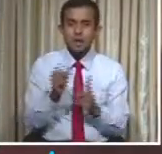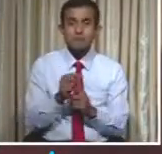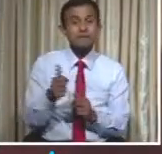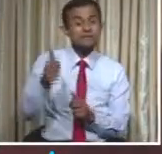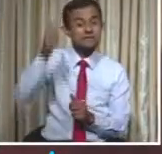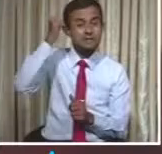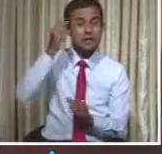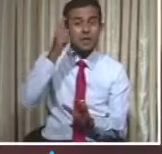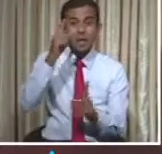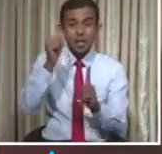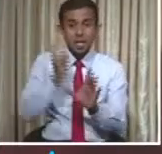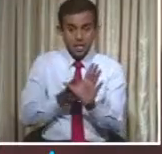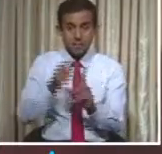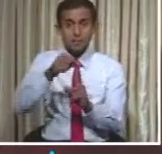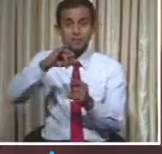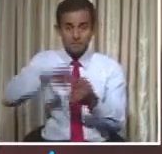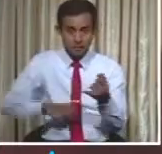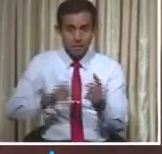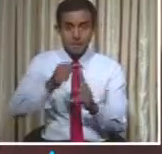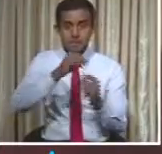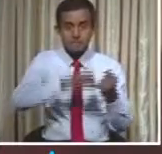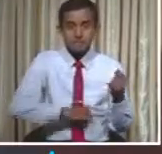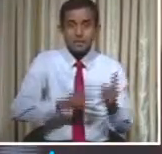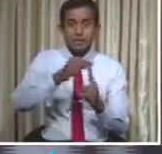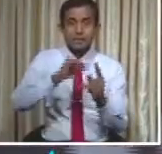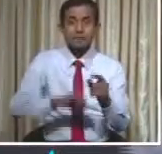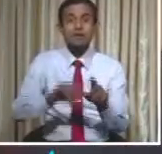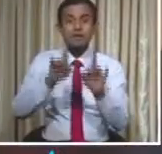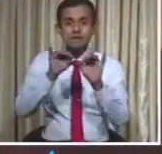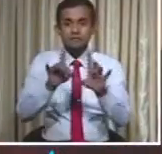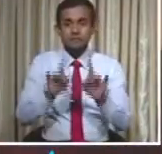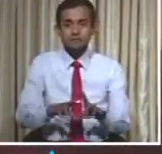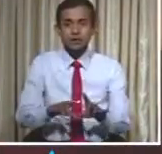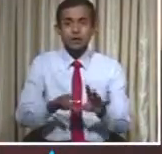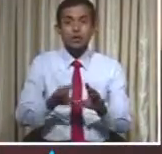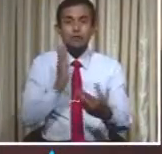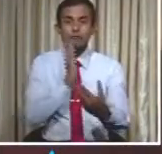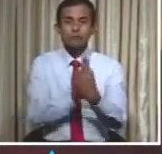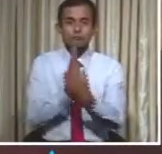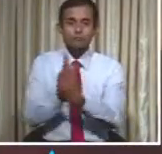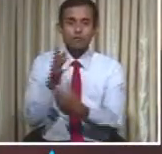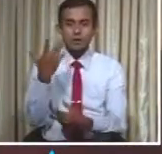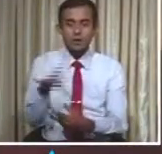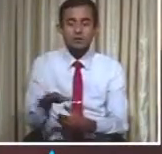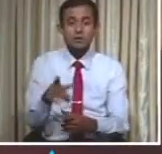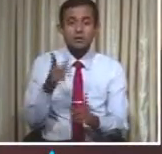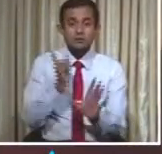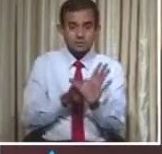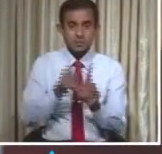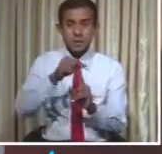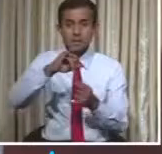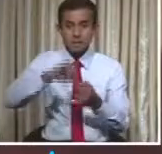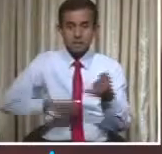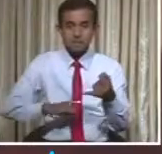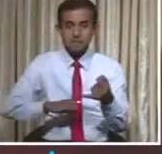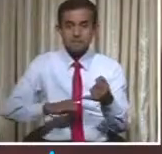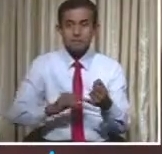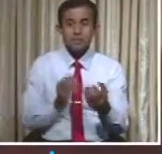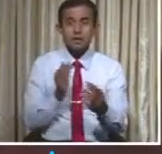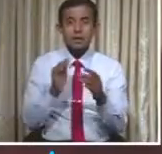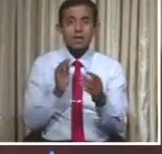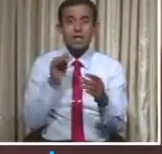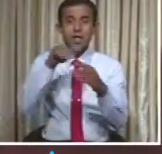කාලේ සෑම ප්‍රාදේශීය ලේකම් බල ප්‍රදේශයක් පිළිබඳව එවැනි ගොනුවක් හදලා තිබුණා. සෑම ප්‍රාදේශීය ලේකම් බල ප්‍රදේශයකටම ඇතුල් වෙන